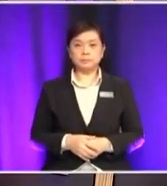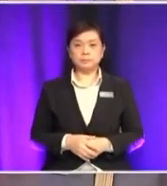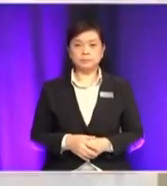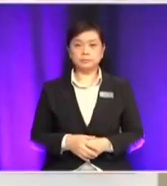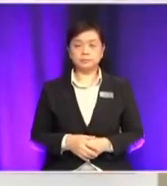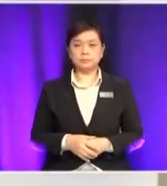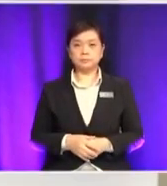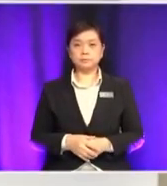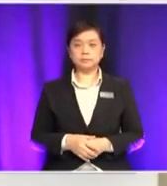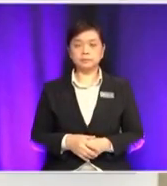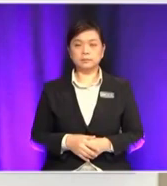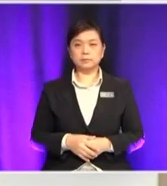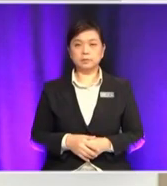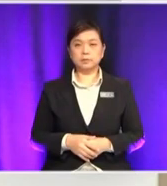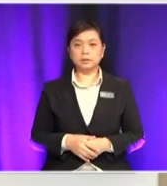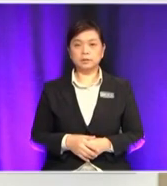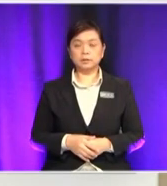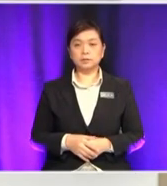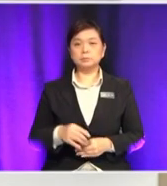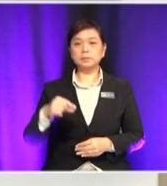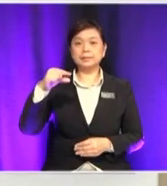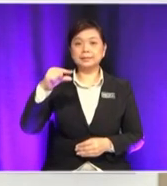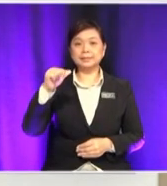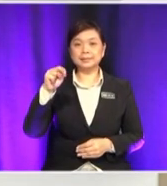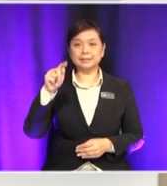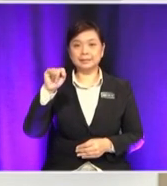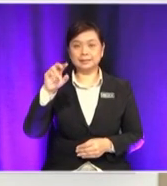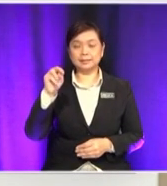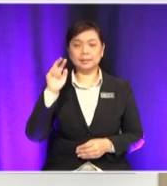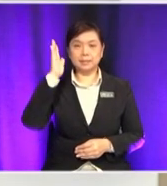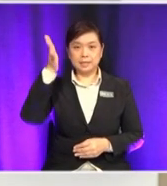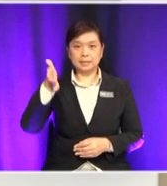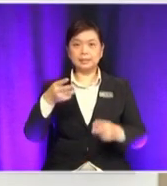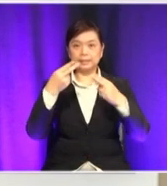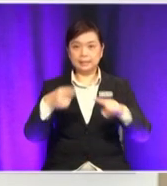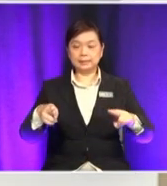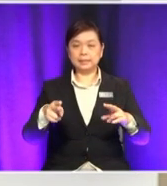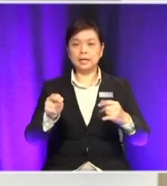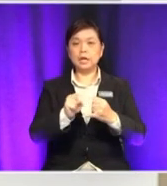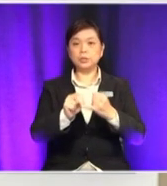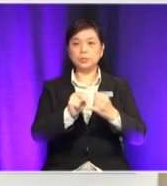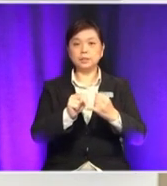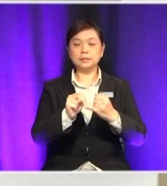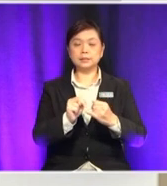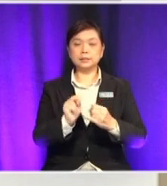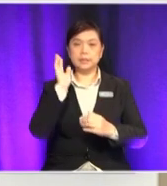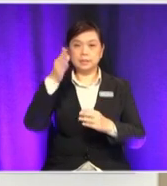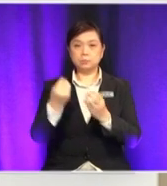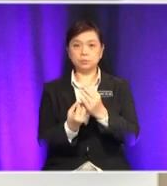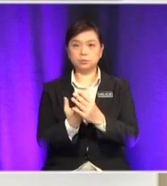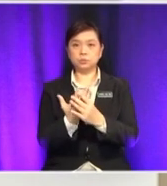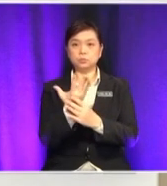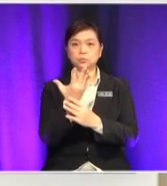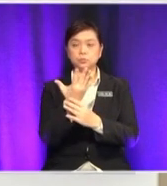gantian gelendung kemudian akan menghilang akan muncul semula dan membran nukleus akan terbentuk